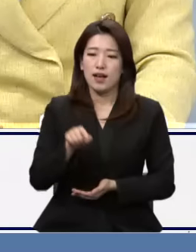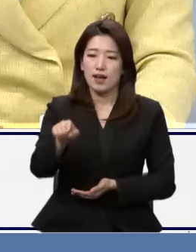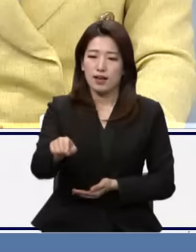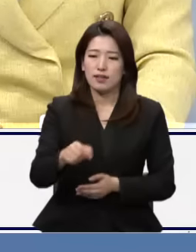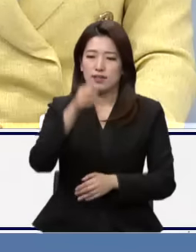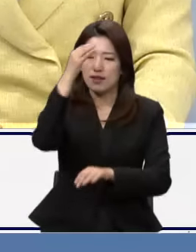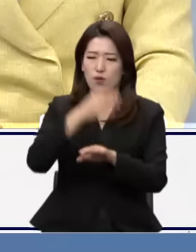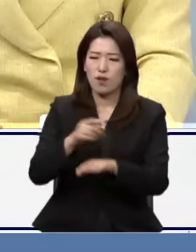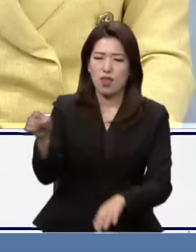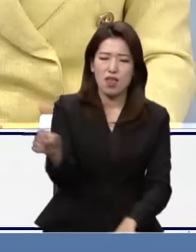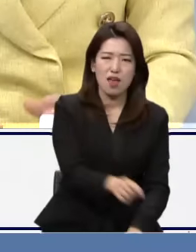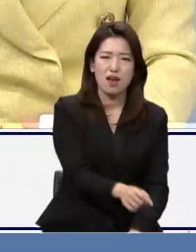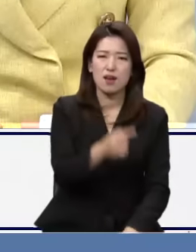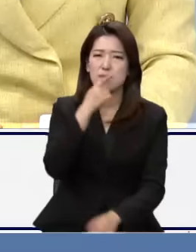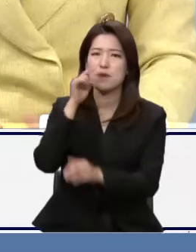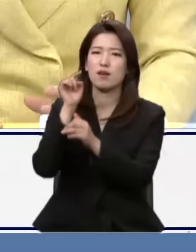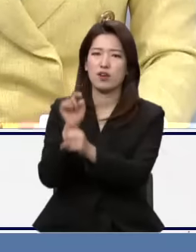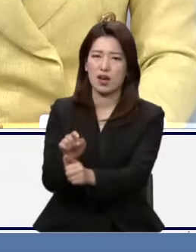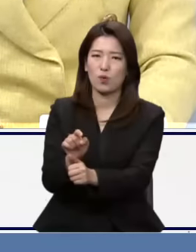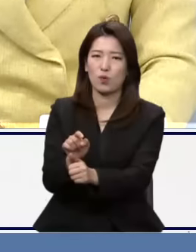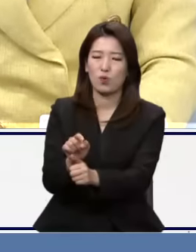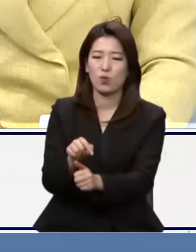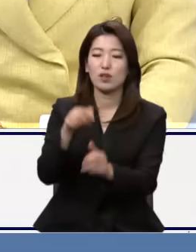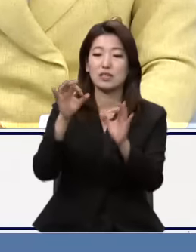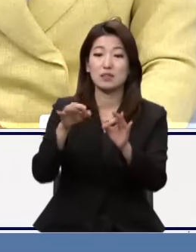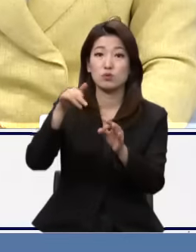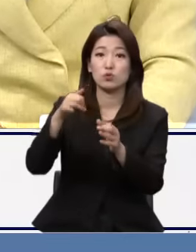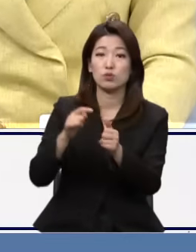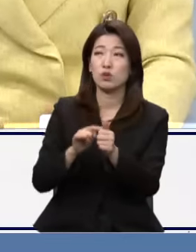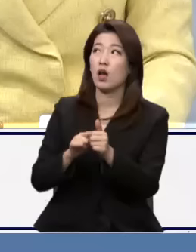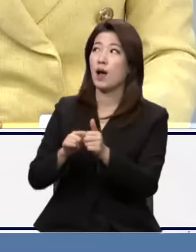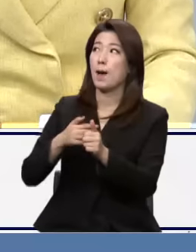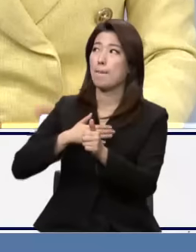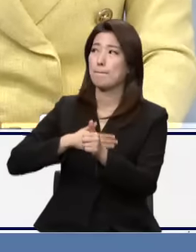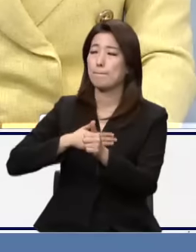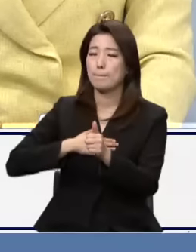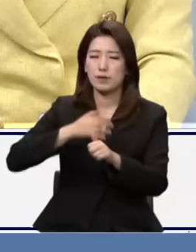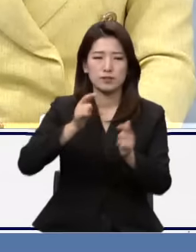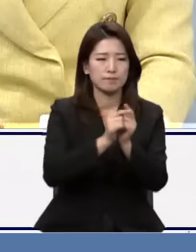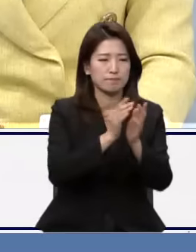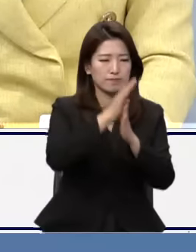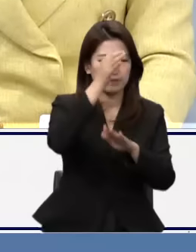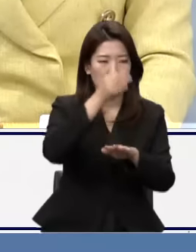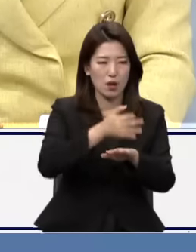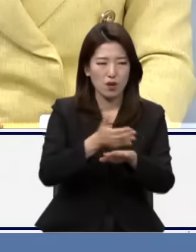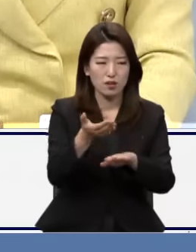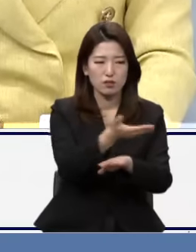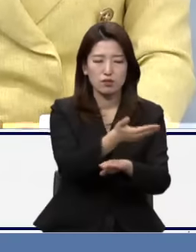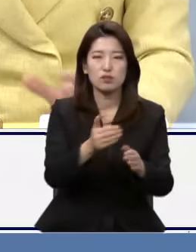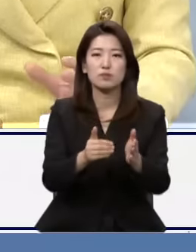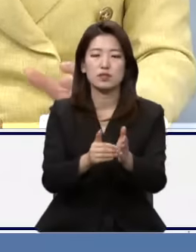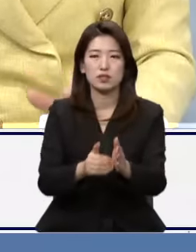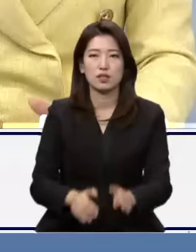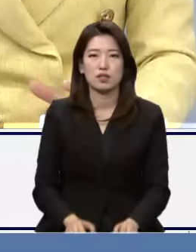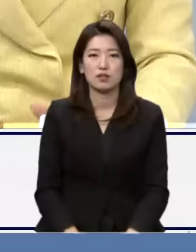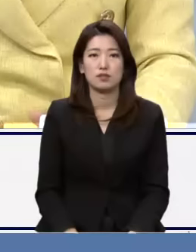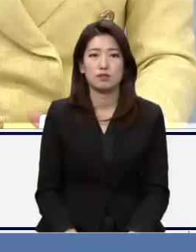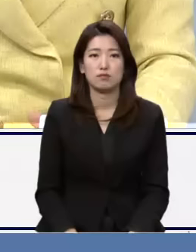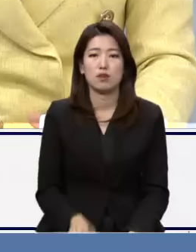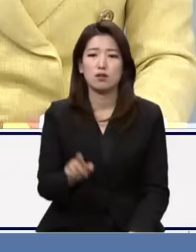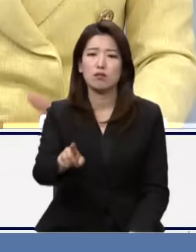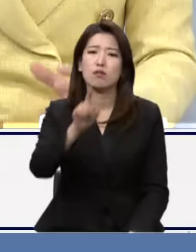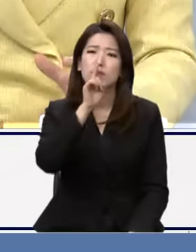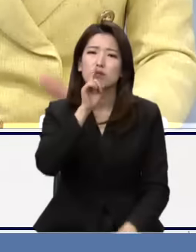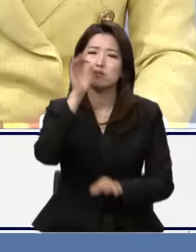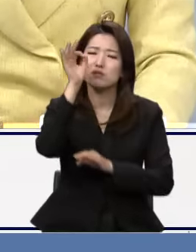했다라는 점에 대해서는 민주당 내부에서도 당연히 많은 분들의 또 그 동의하는 바가 있었고요 그리고이 발언이 부적절 했기